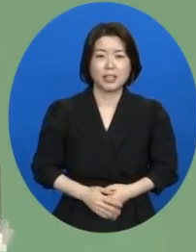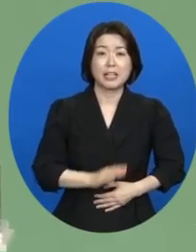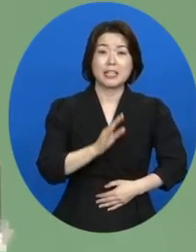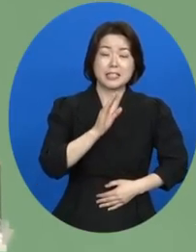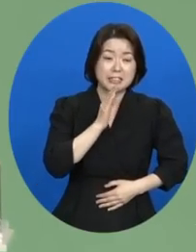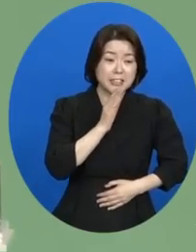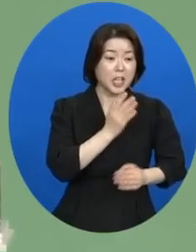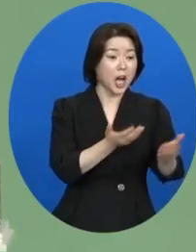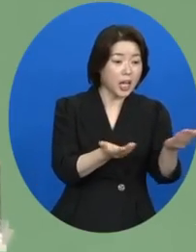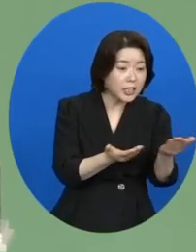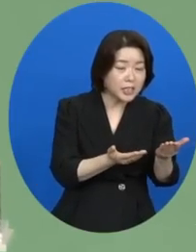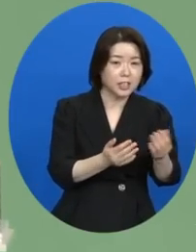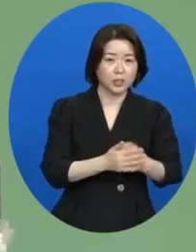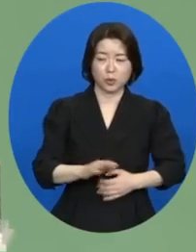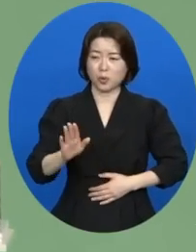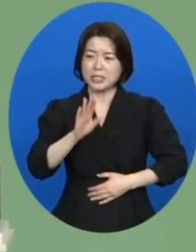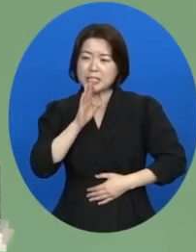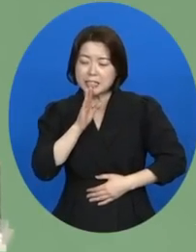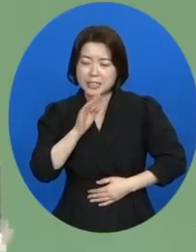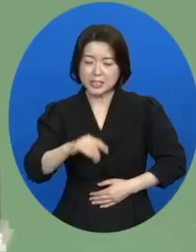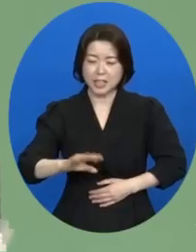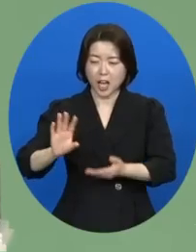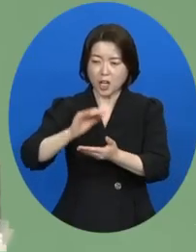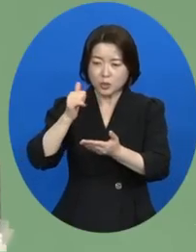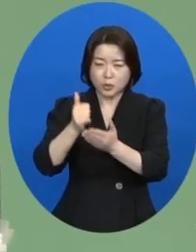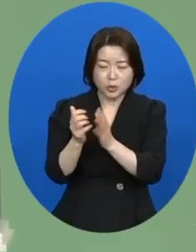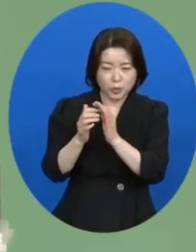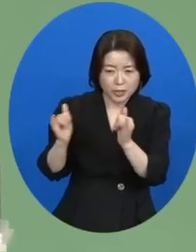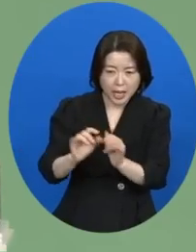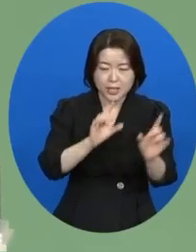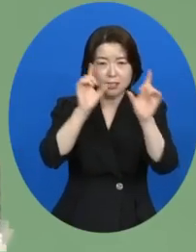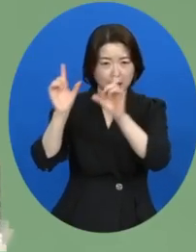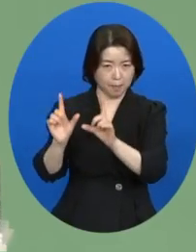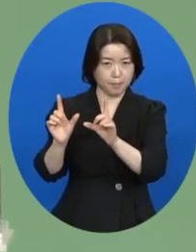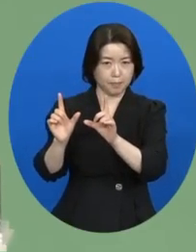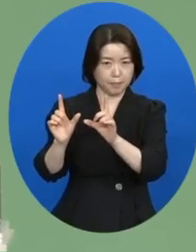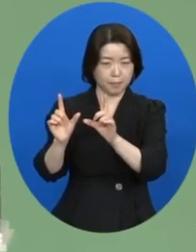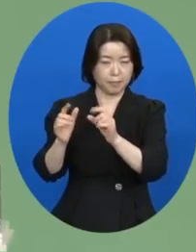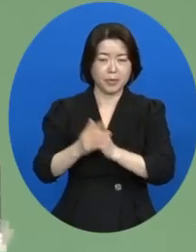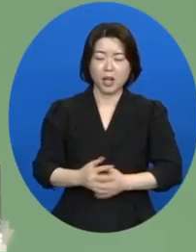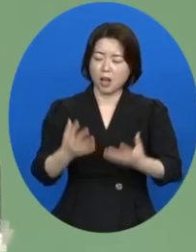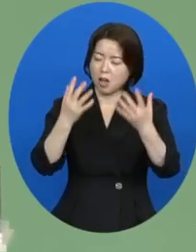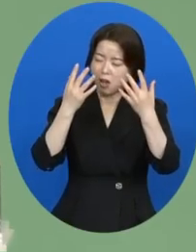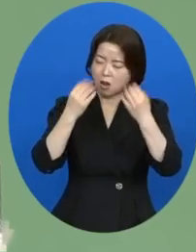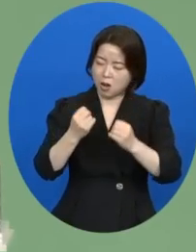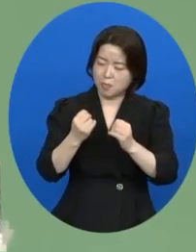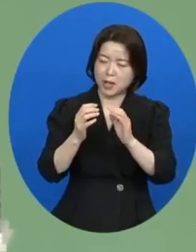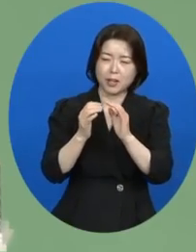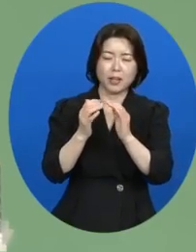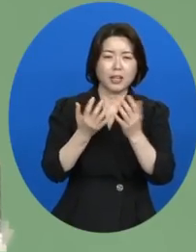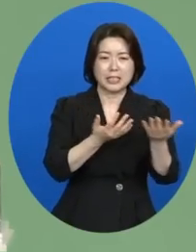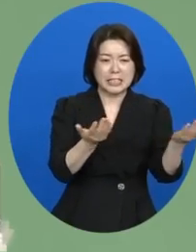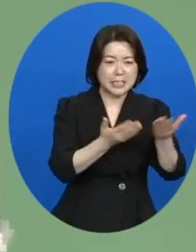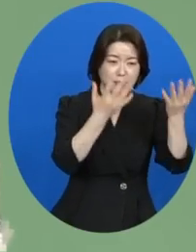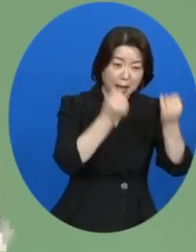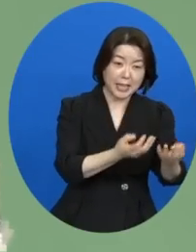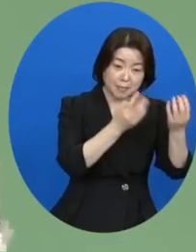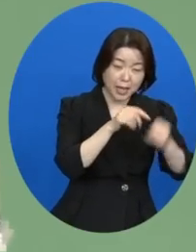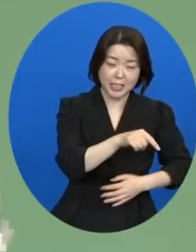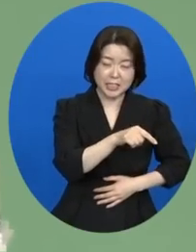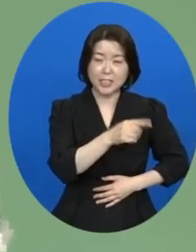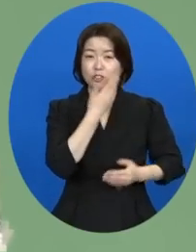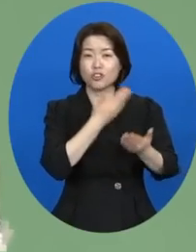사역 그리고 진실된 그리스도인의 삶은 얼마나 많은 일을 하는 것이